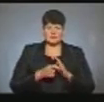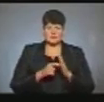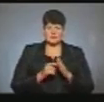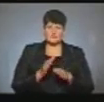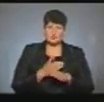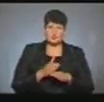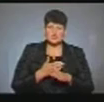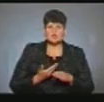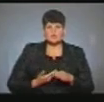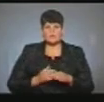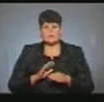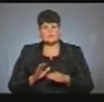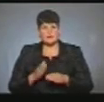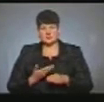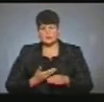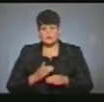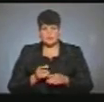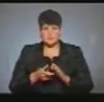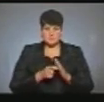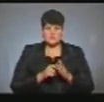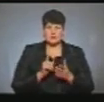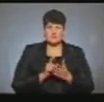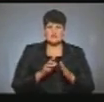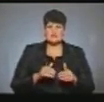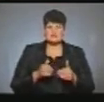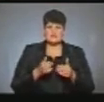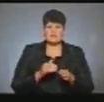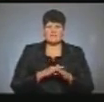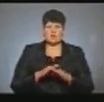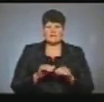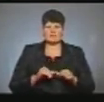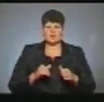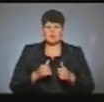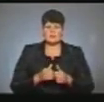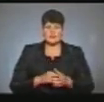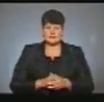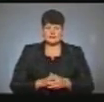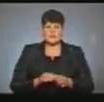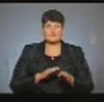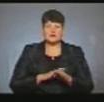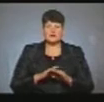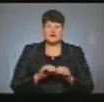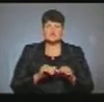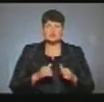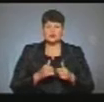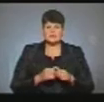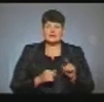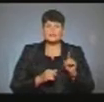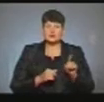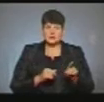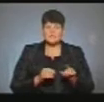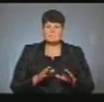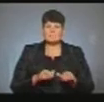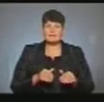розділяється житлові та нежитлові приміщення, повинні вже звертатися в виконавчий комітет. Виконавчий комітет тоді вже передає